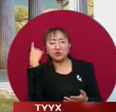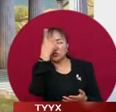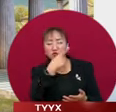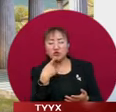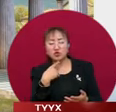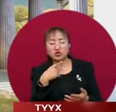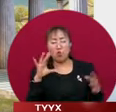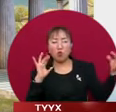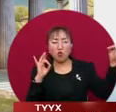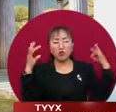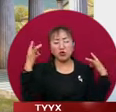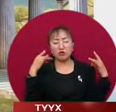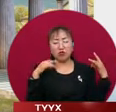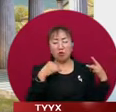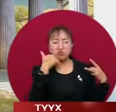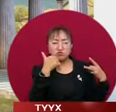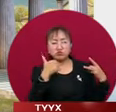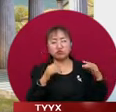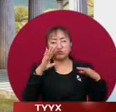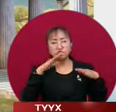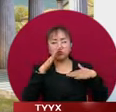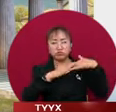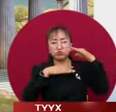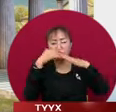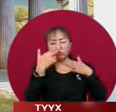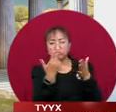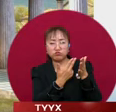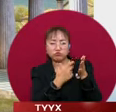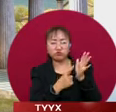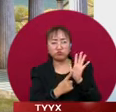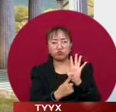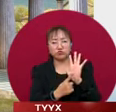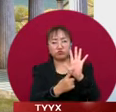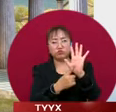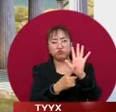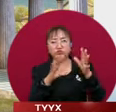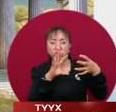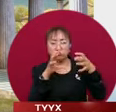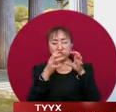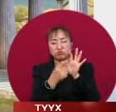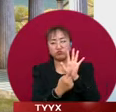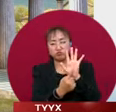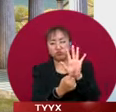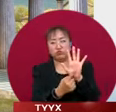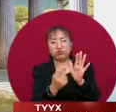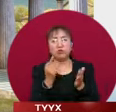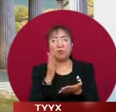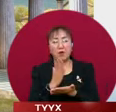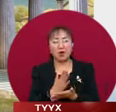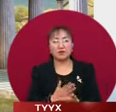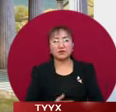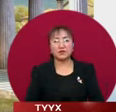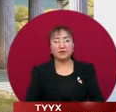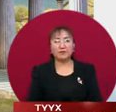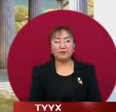сайхнаар илэрхийлдэг ян зүрийн бурхтуудыгаа хүртэл уран сайхнаар дүрсэлсэн шавар юм уран баримлыг бий болгож